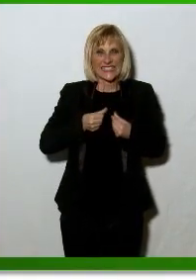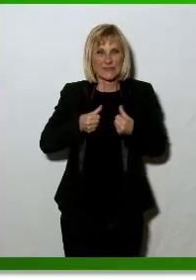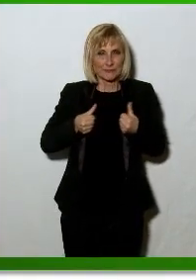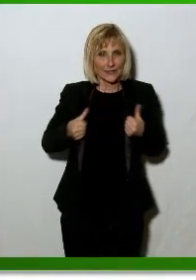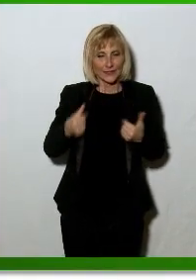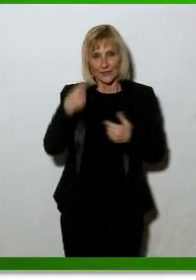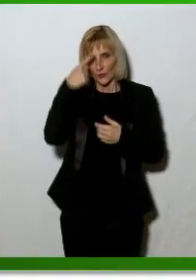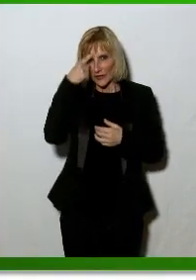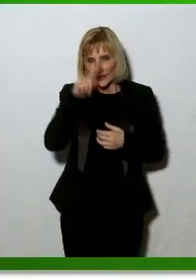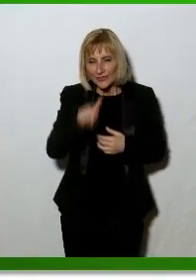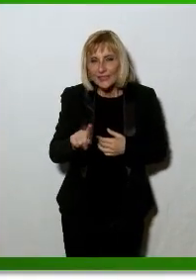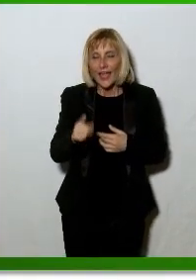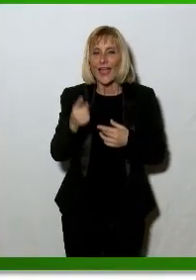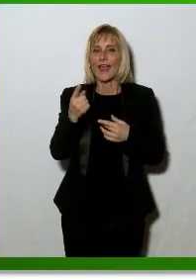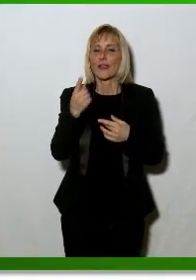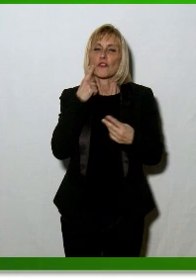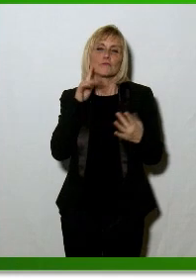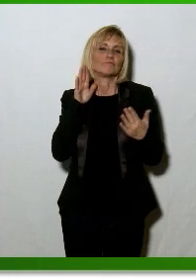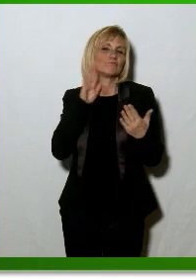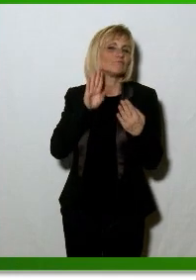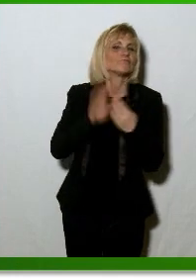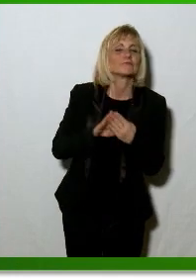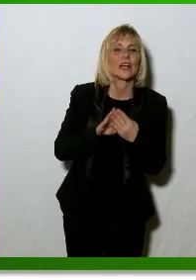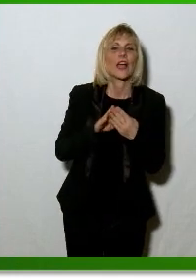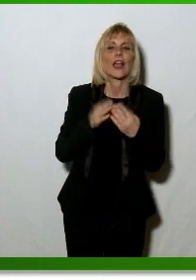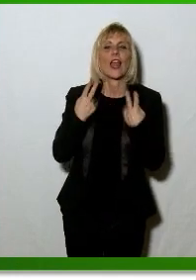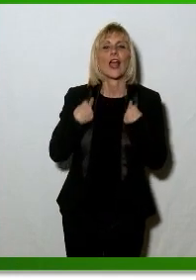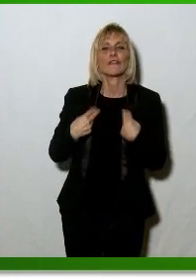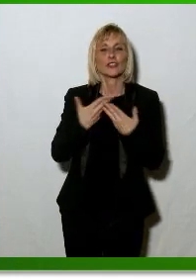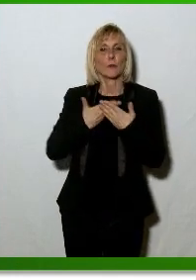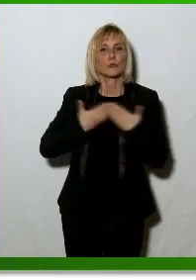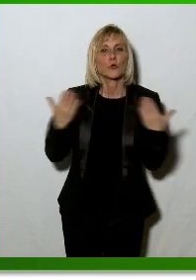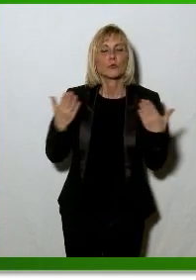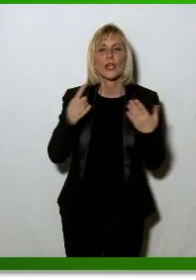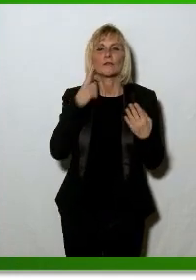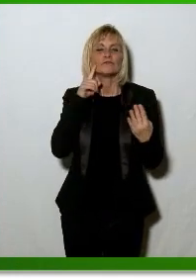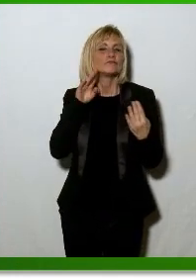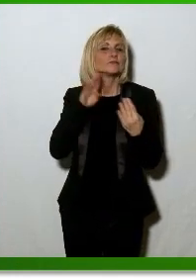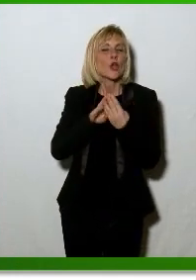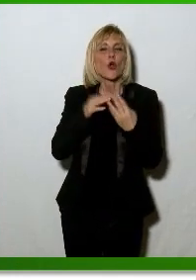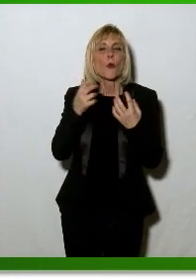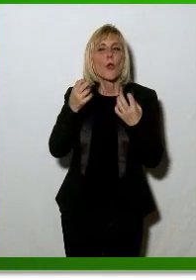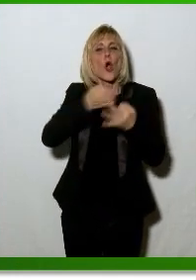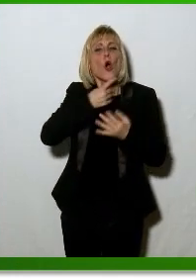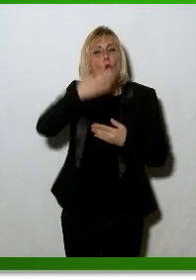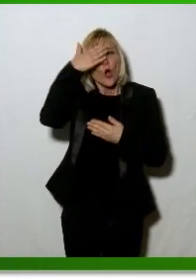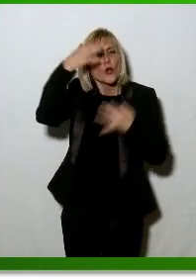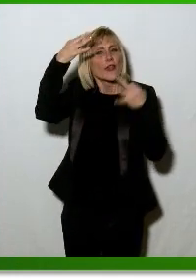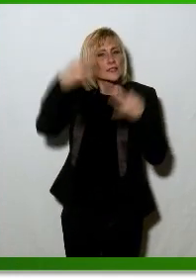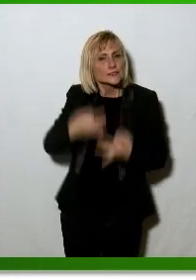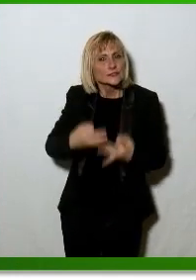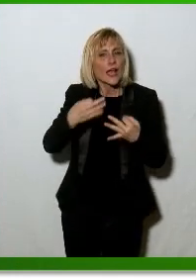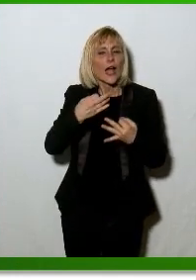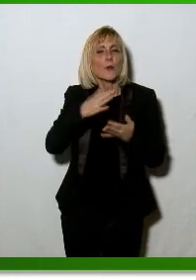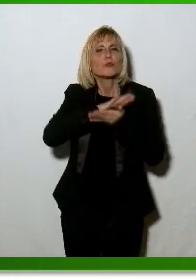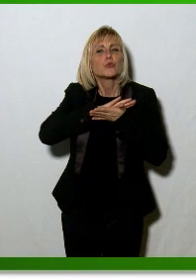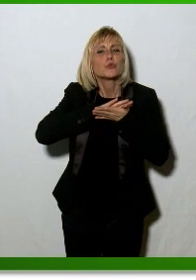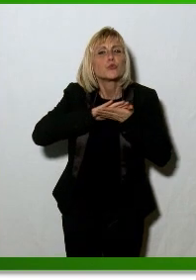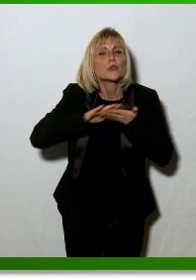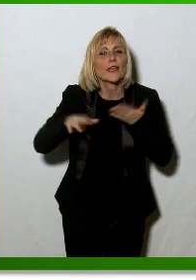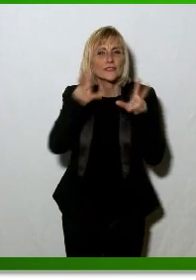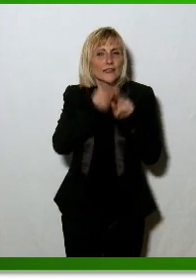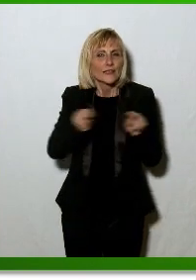idee nell'approccio alla vita pubblica inteso come approccio di onestà di purezza di voglia di innovare di